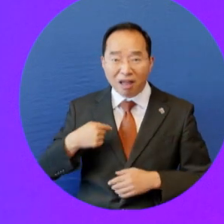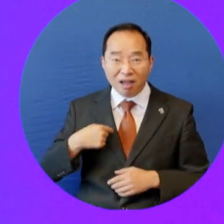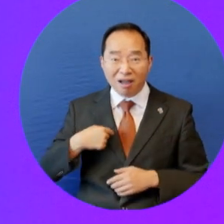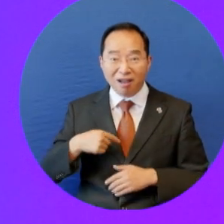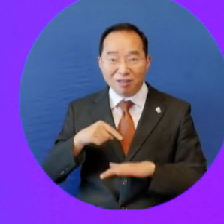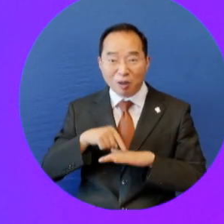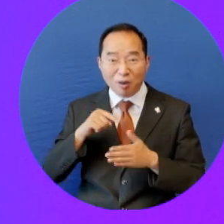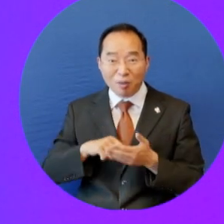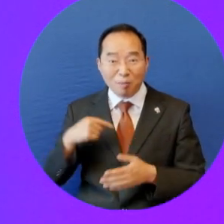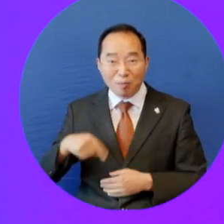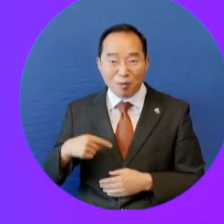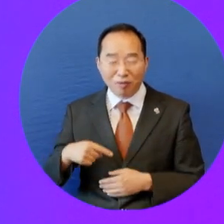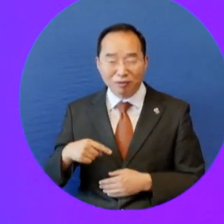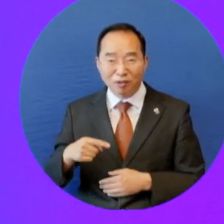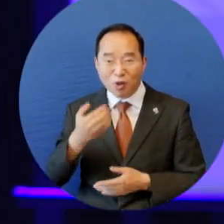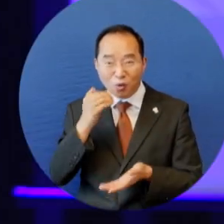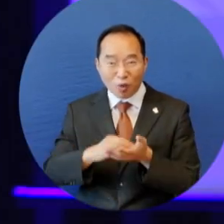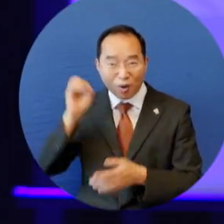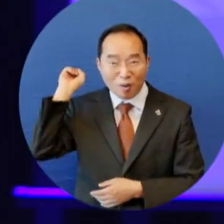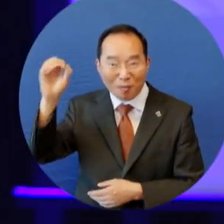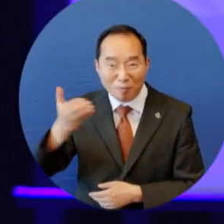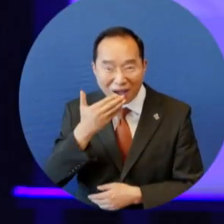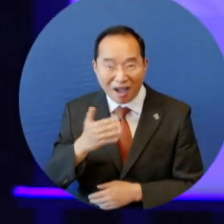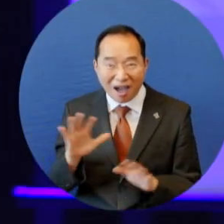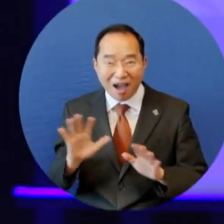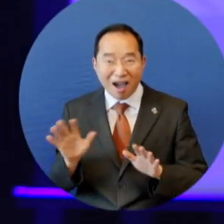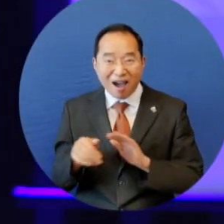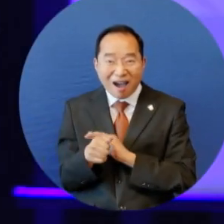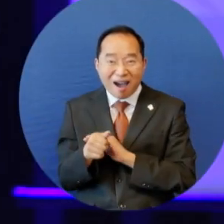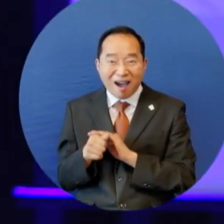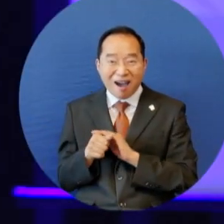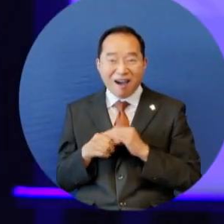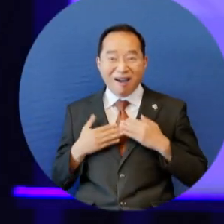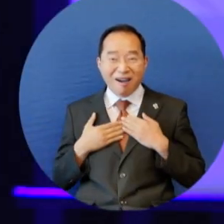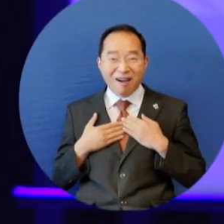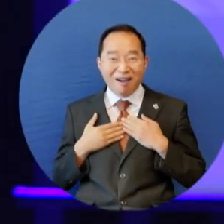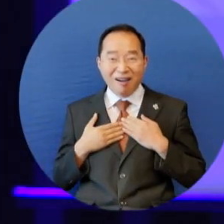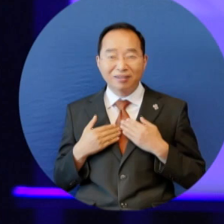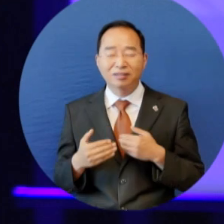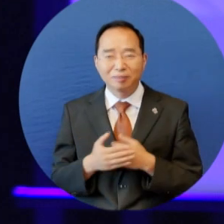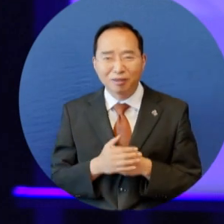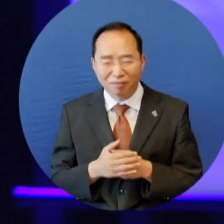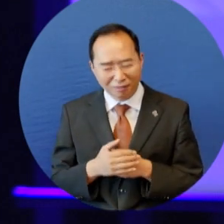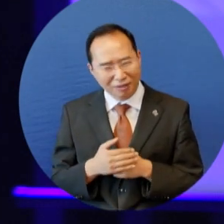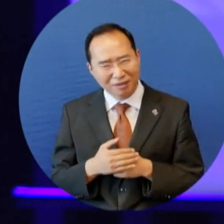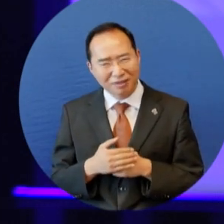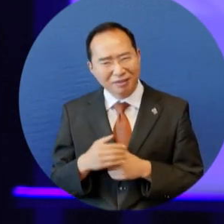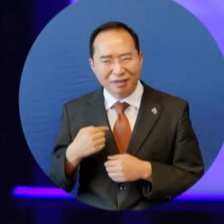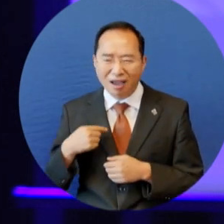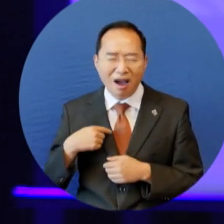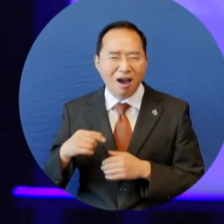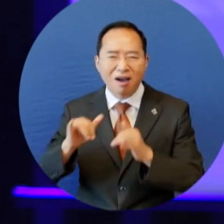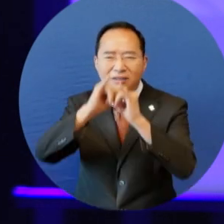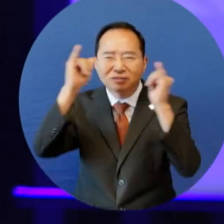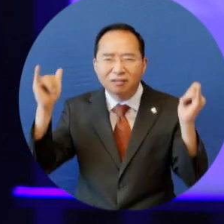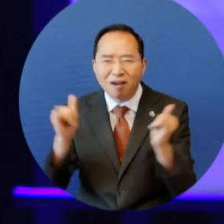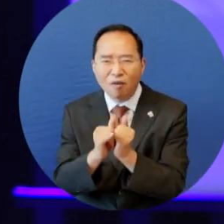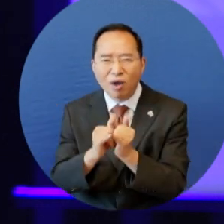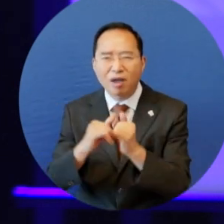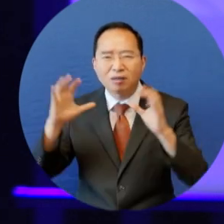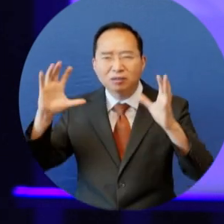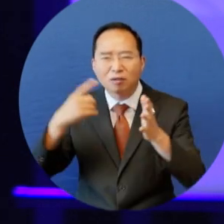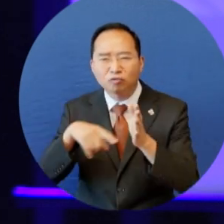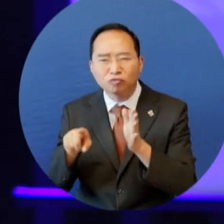던지는 소심한 여학생이었습니다. 그래서 내면에서 나의 결에 맞는 조금 나도 사회를 위해서 할수 있는 뭔가